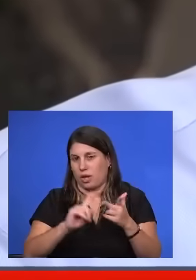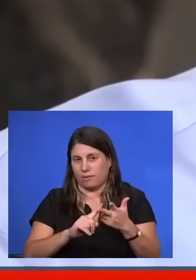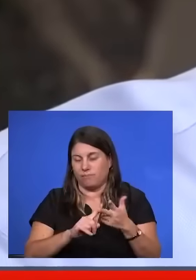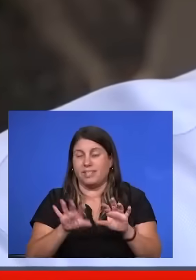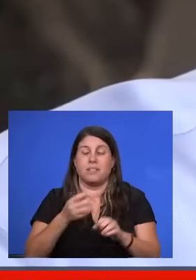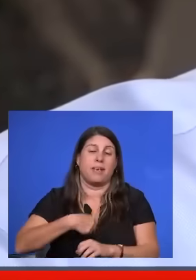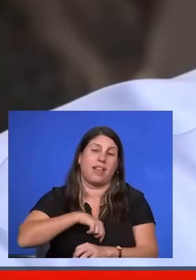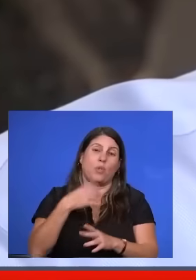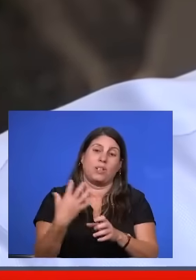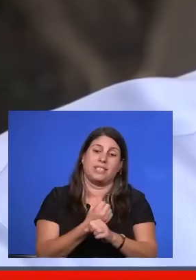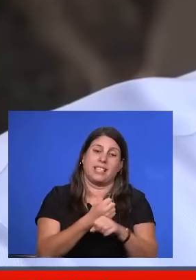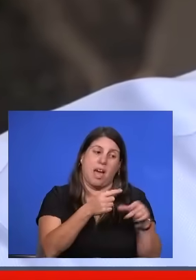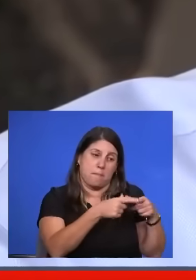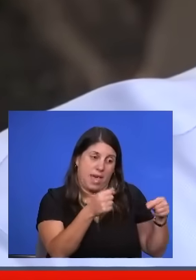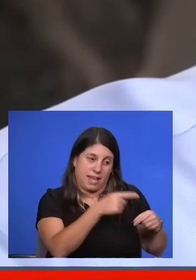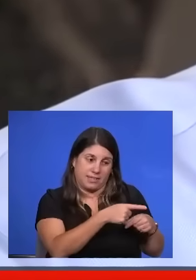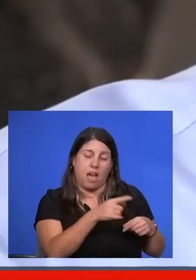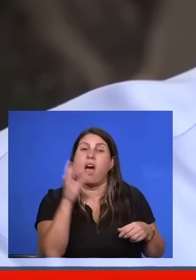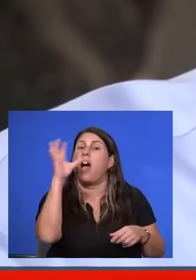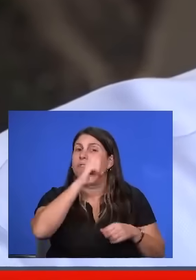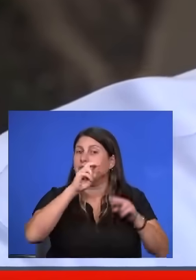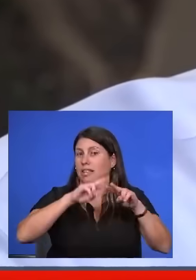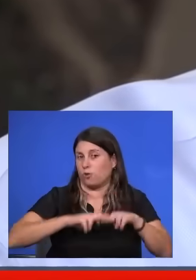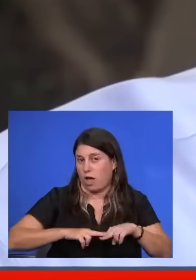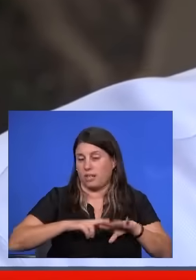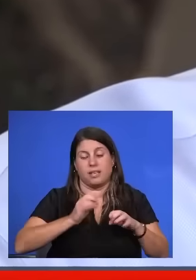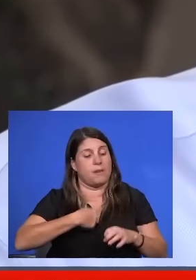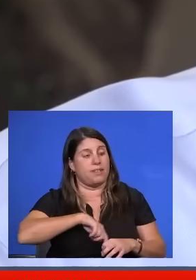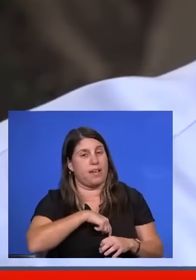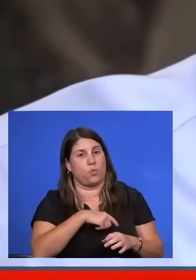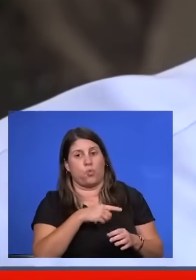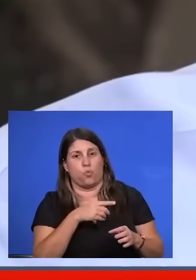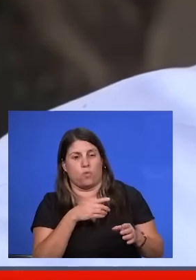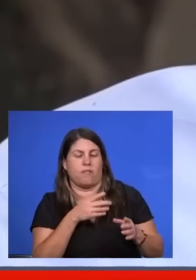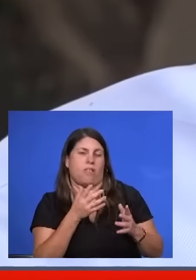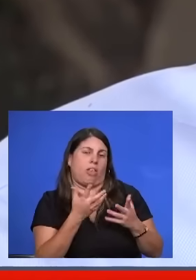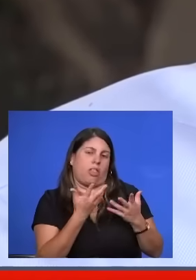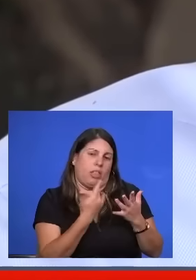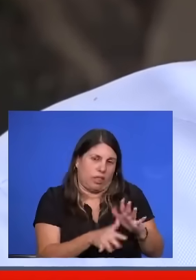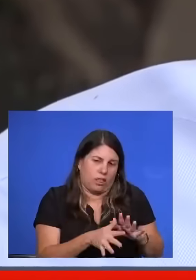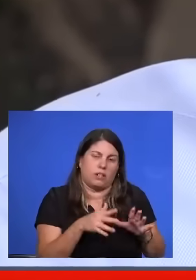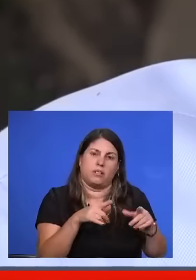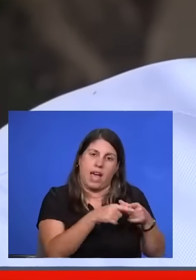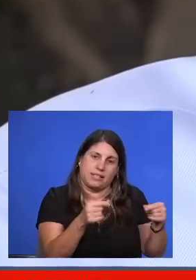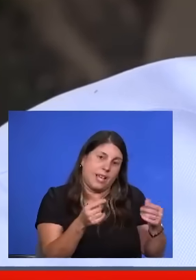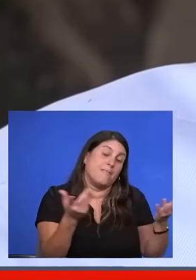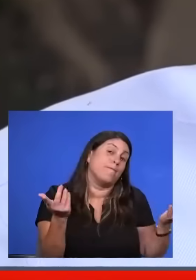בעזה, התפיסה הזאת תישאר. אם אנחנו ניכנס לבוץ בעזה, יכול להיות שיגידו לעצמם